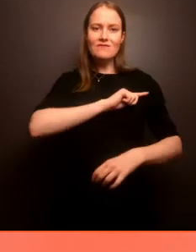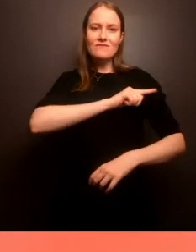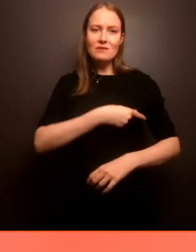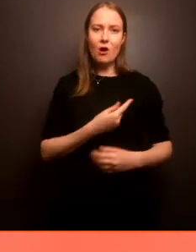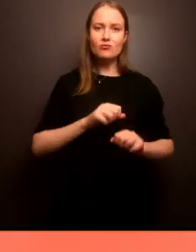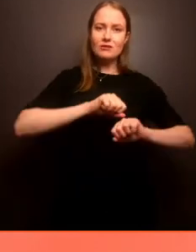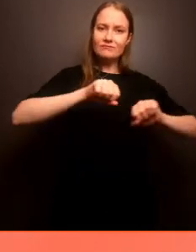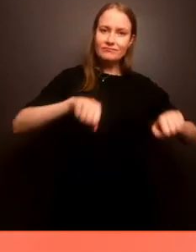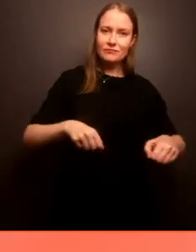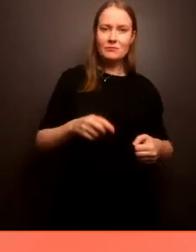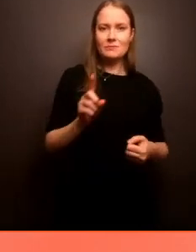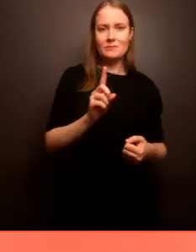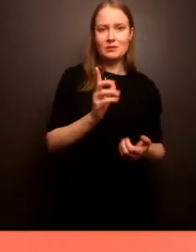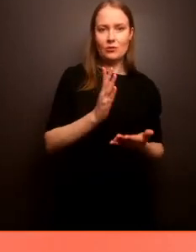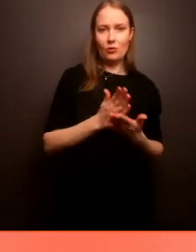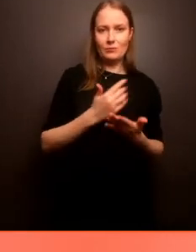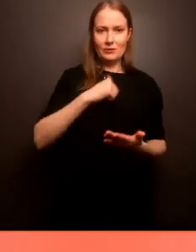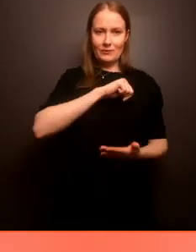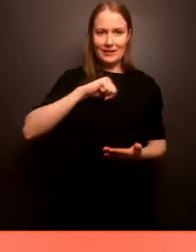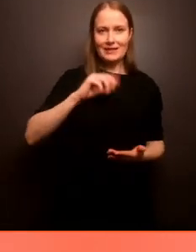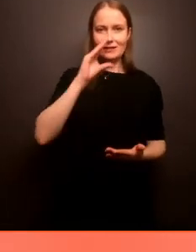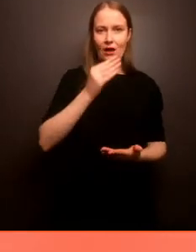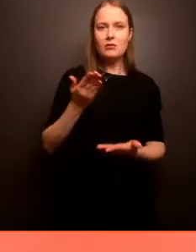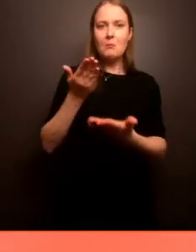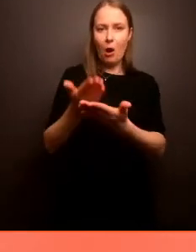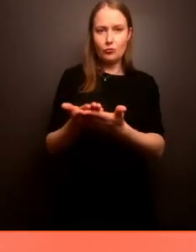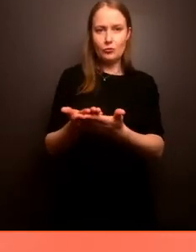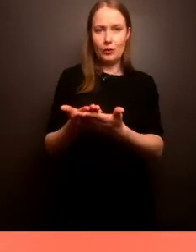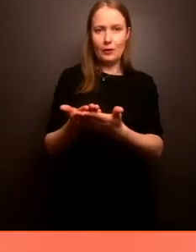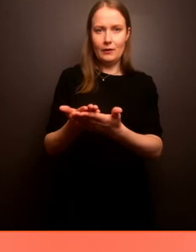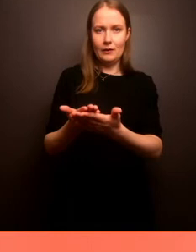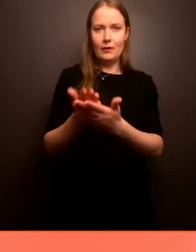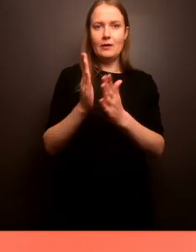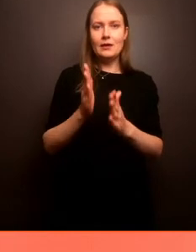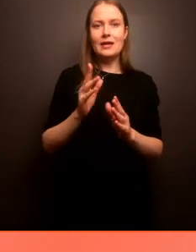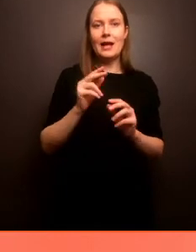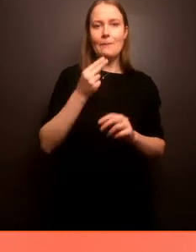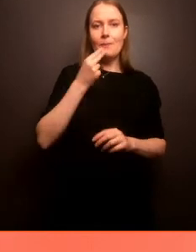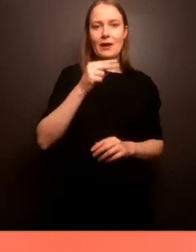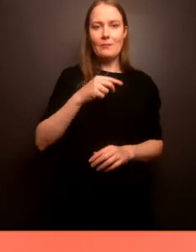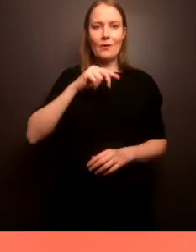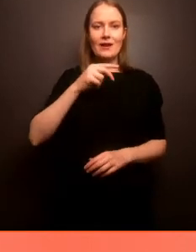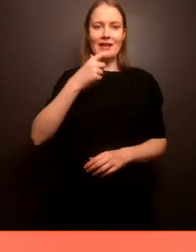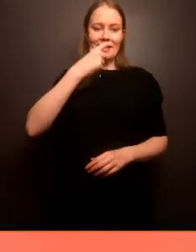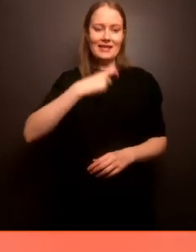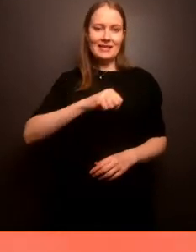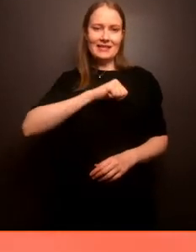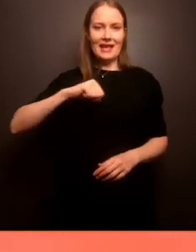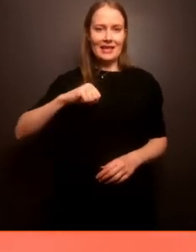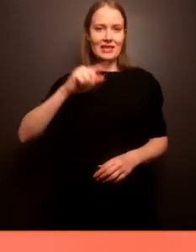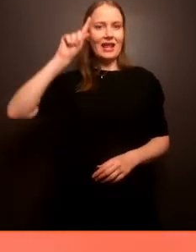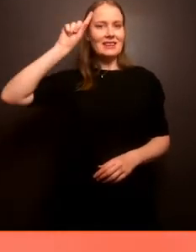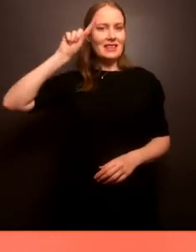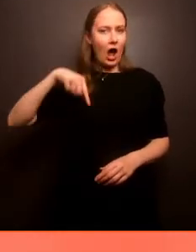kuidas rakendada. Ja mis oleks suurepärasem võimalus, kui alustada selle ise enda teadlikuse ja selguse loomisega